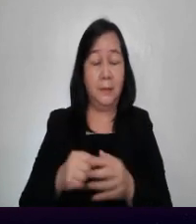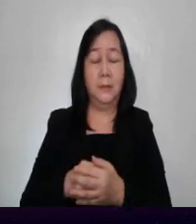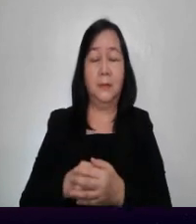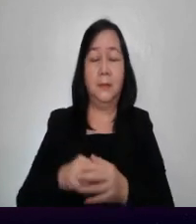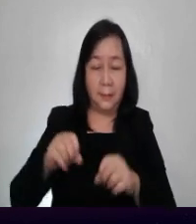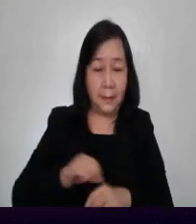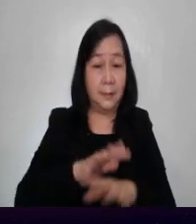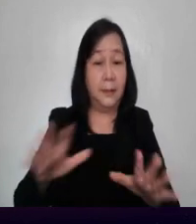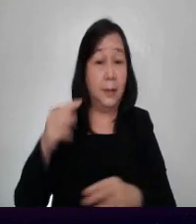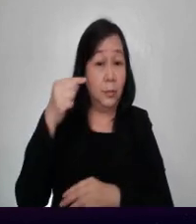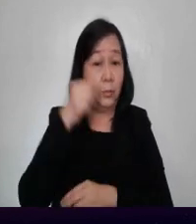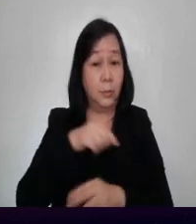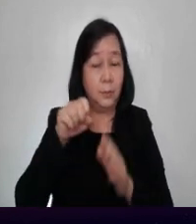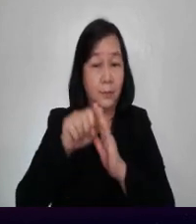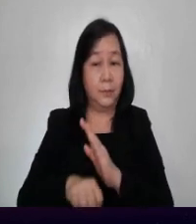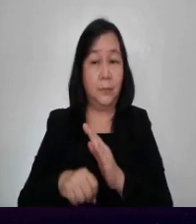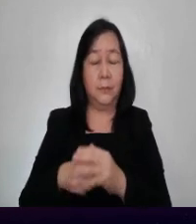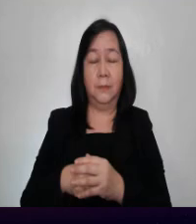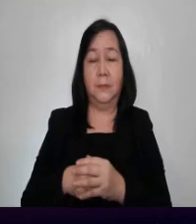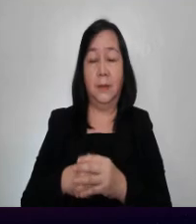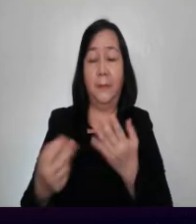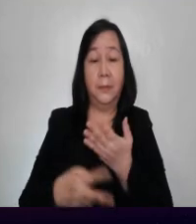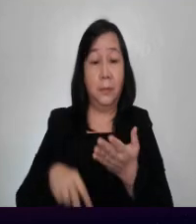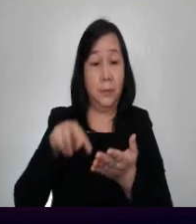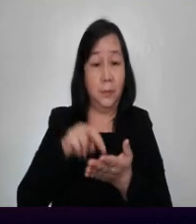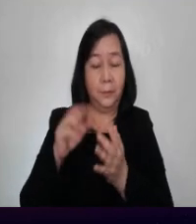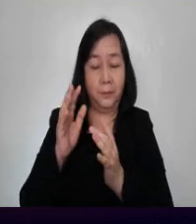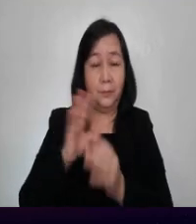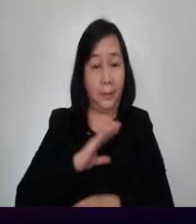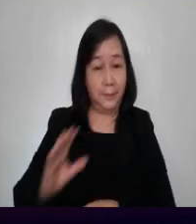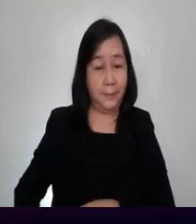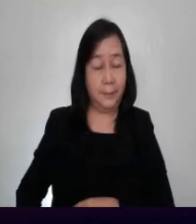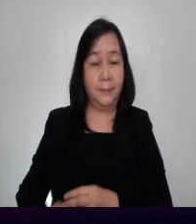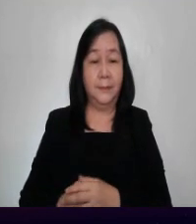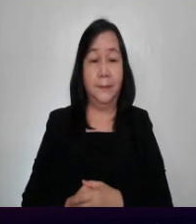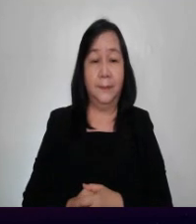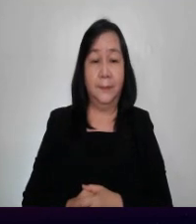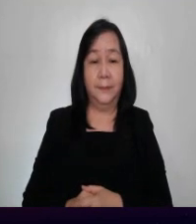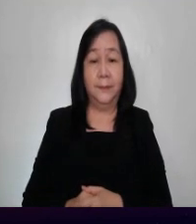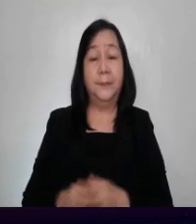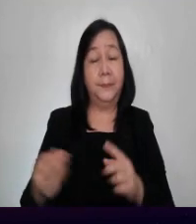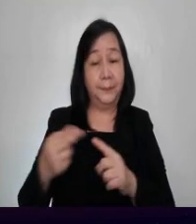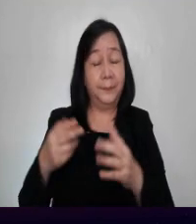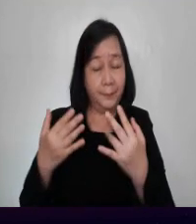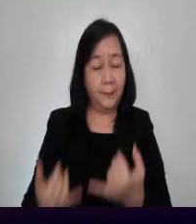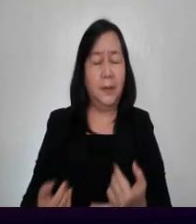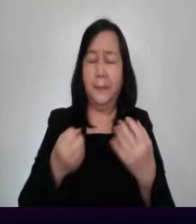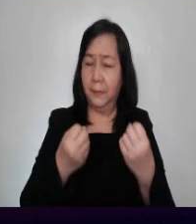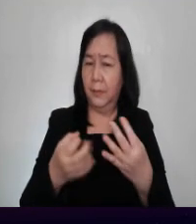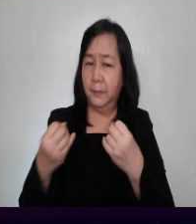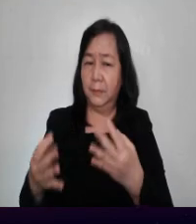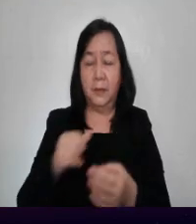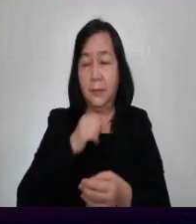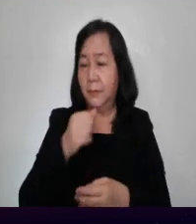ikalat ang kasinungalingan upang itago ang muling pagkabuhay ni Kristo. Alam niyo po, hanggang ngayon, marami pa